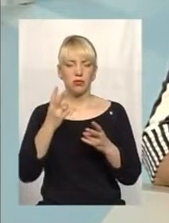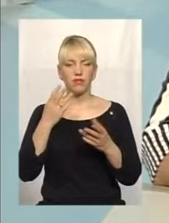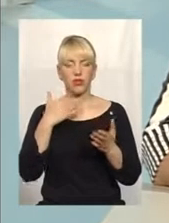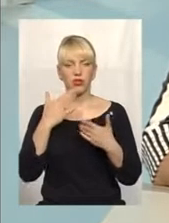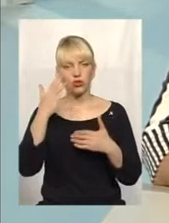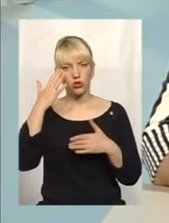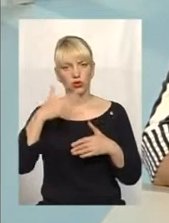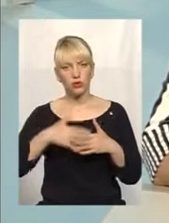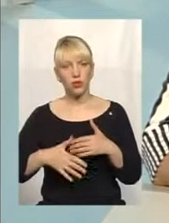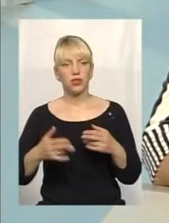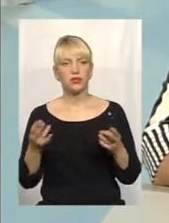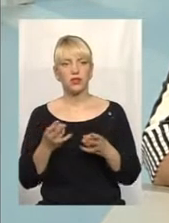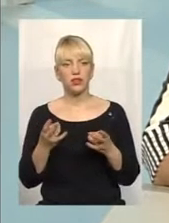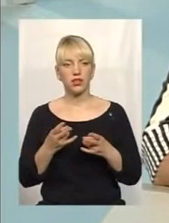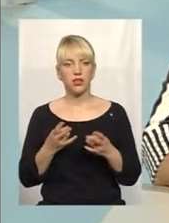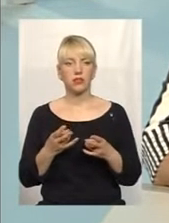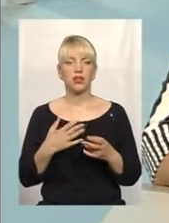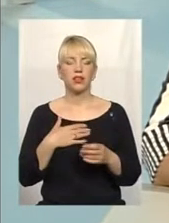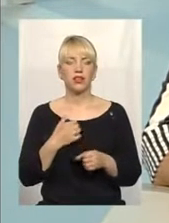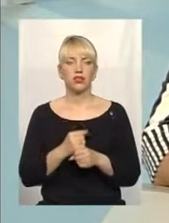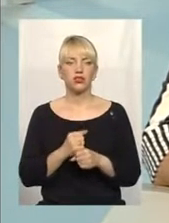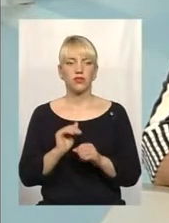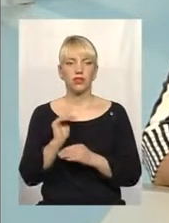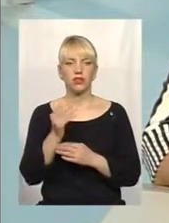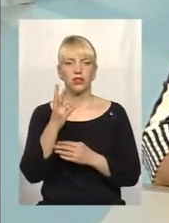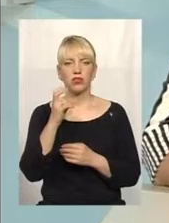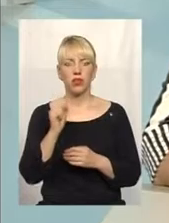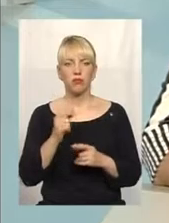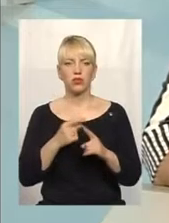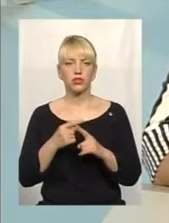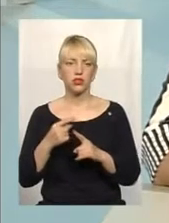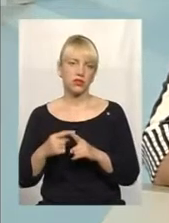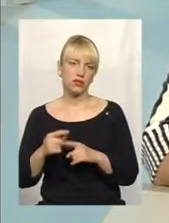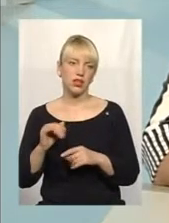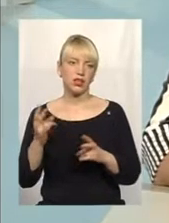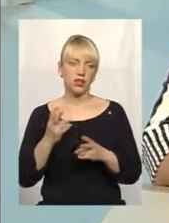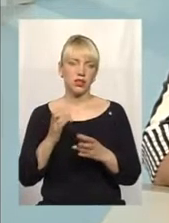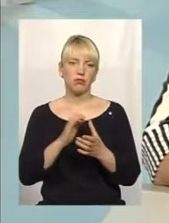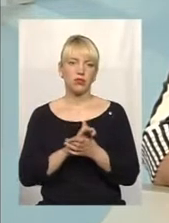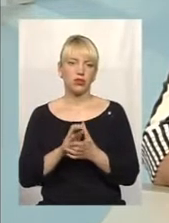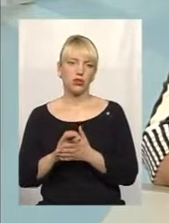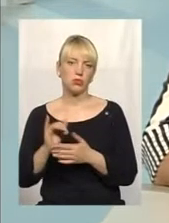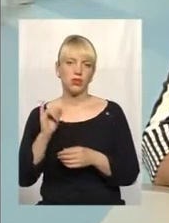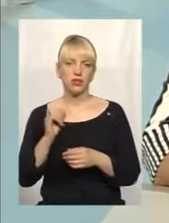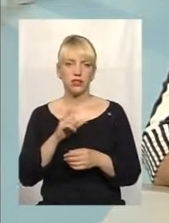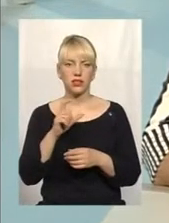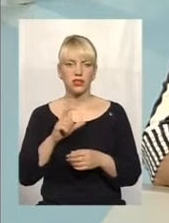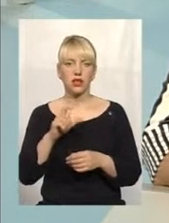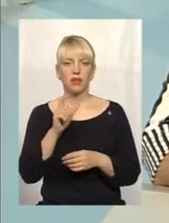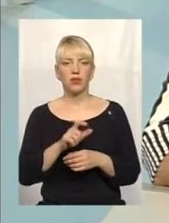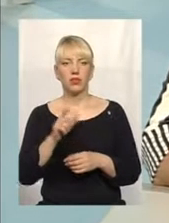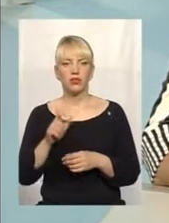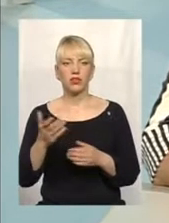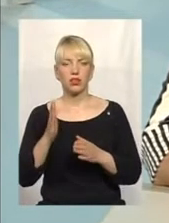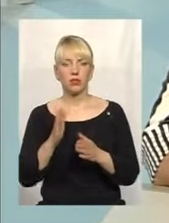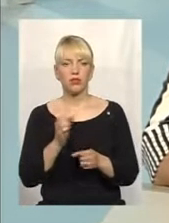розумінням, треба налаштовувати дитину на позитив. Як правило, потрібно ознайомитися з персоналом,